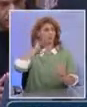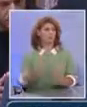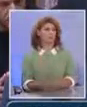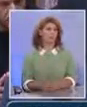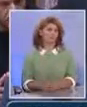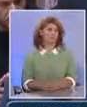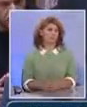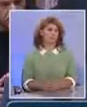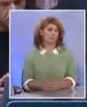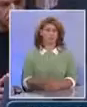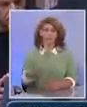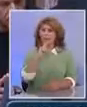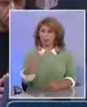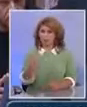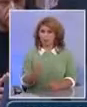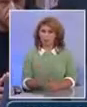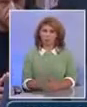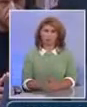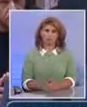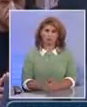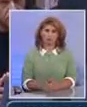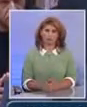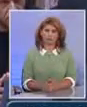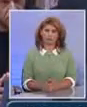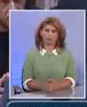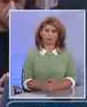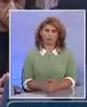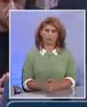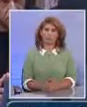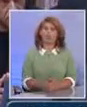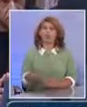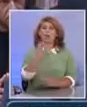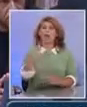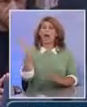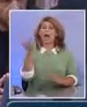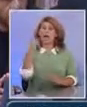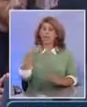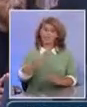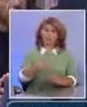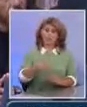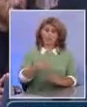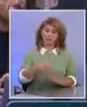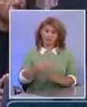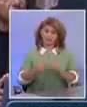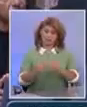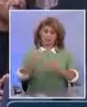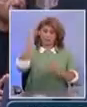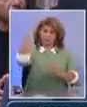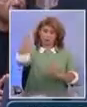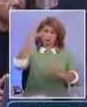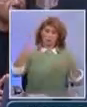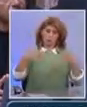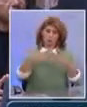και απαντώ με αυτό για το εάν ήταν ή όχι ταξικός πόλεμος